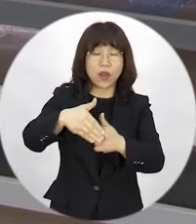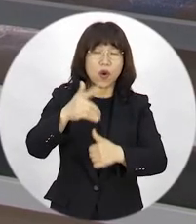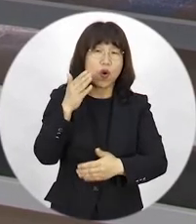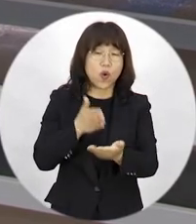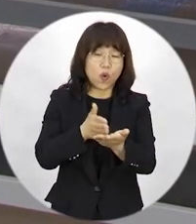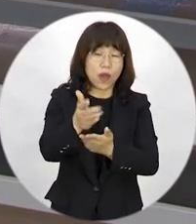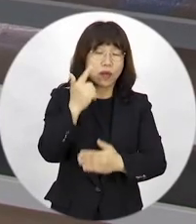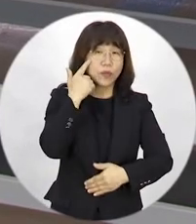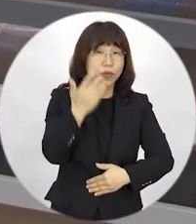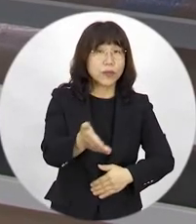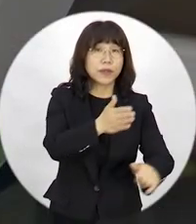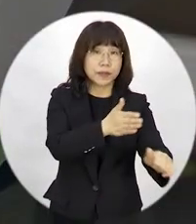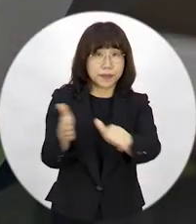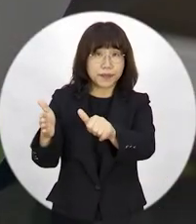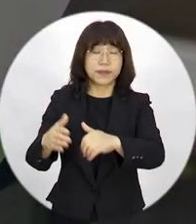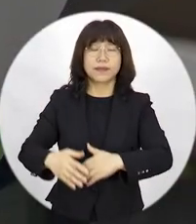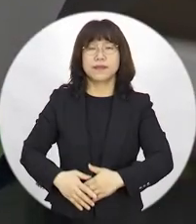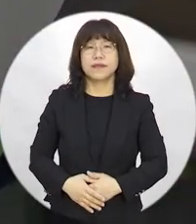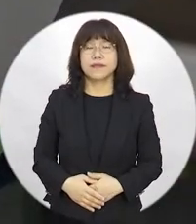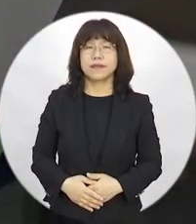환경과 로 문의하면 됩니다